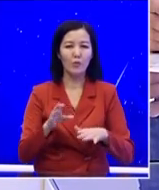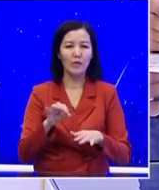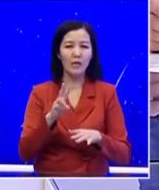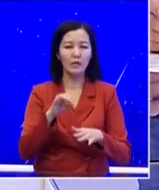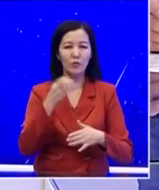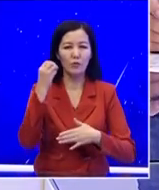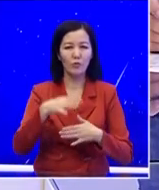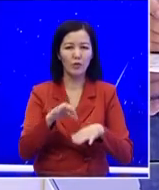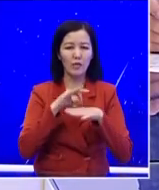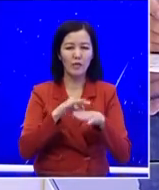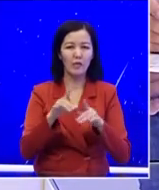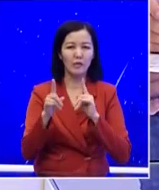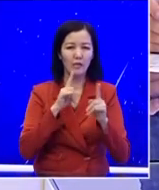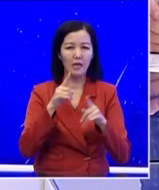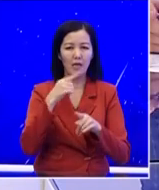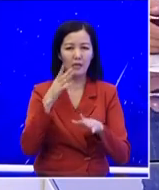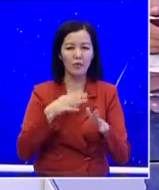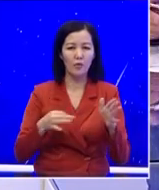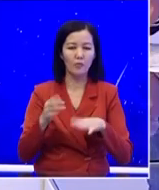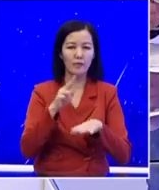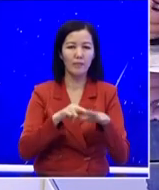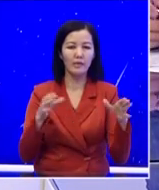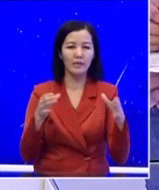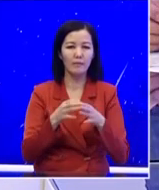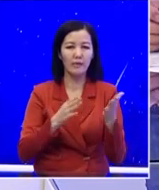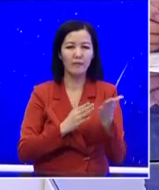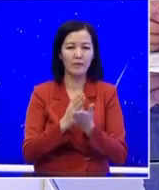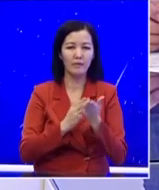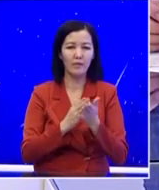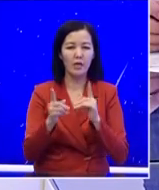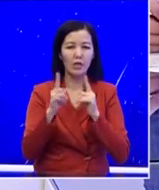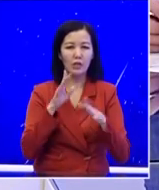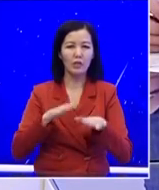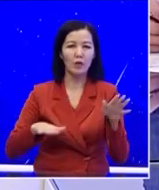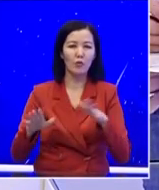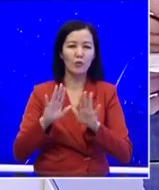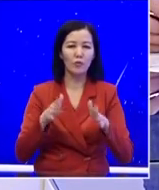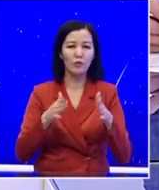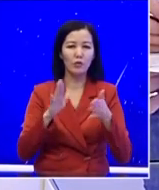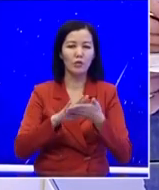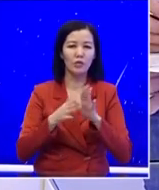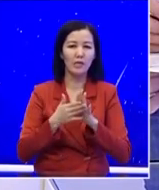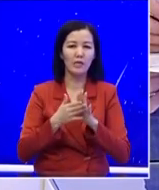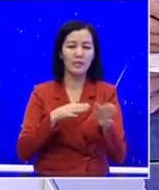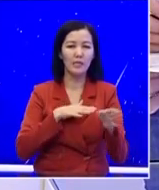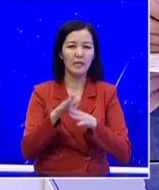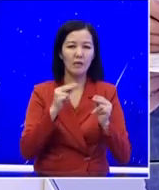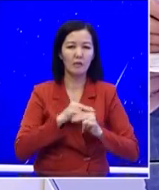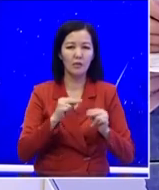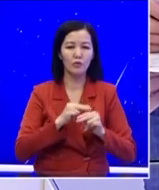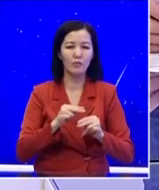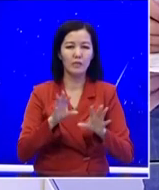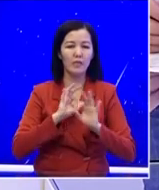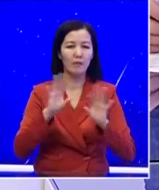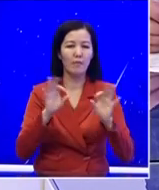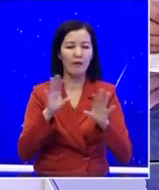орталығында өткен онлайн брифингте айтылды. Облыстық полиция департаменті қызметкерлері жиында өңірдегі төтенше жағдай кезінде